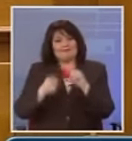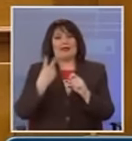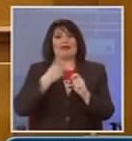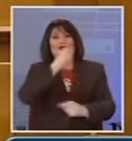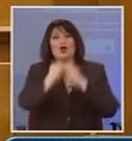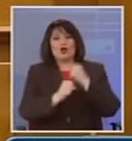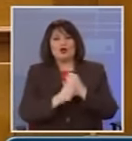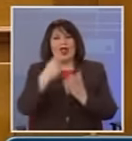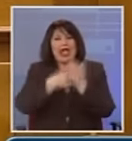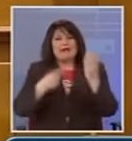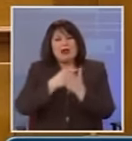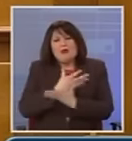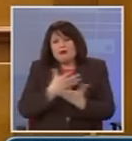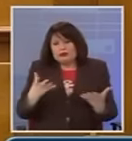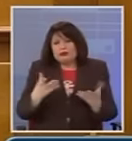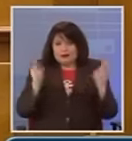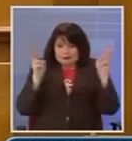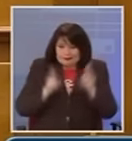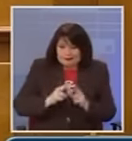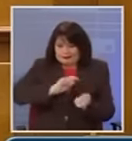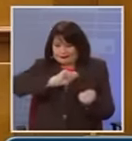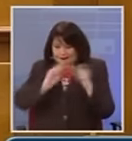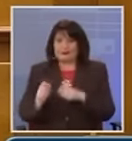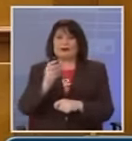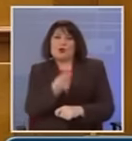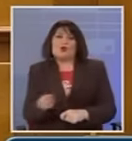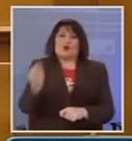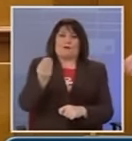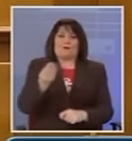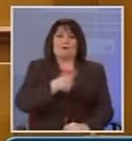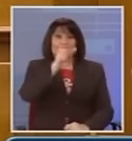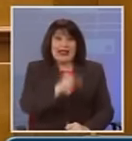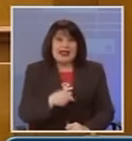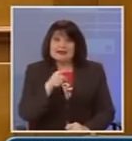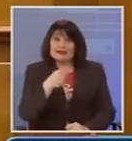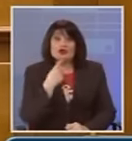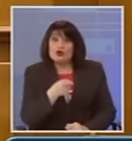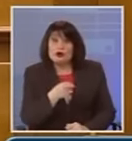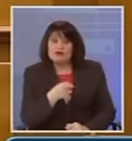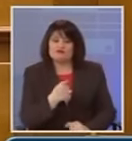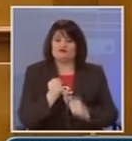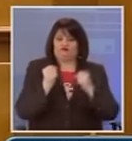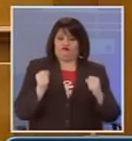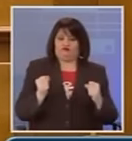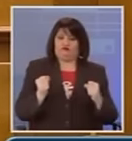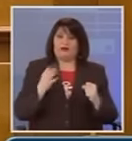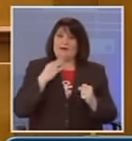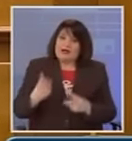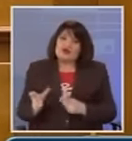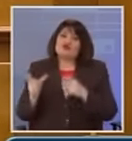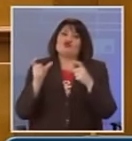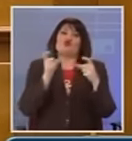2 χρόνια τα τεράστια ελλείμματα σε πλεονάσματα. Και αν εσείς στέκεστε τώρα, είναι γιατί εμείς σας